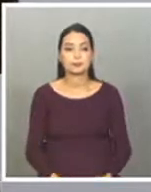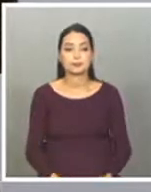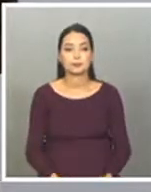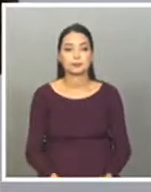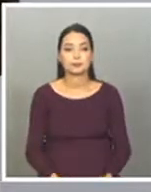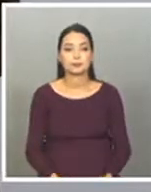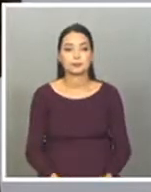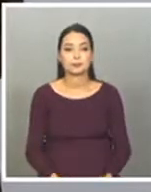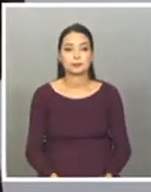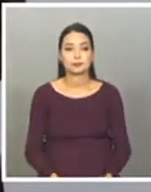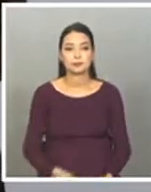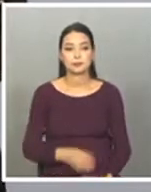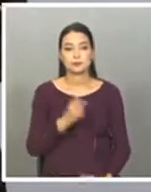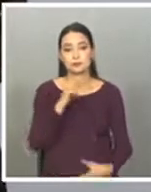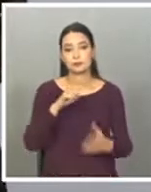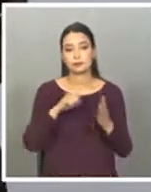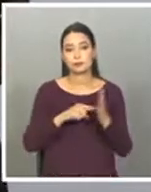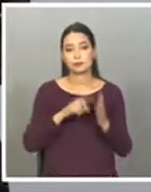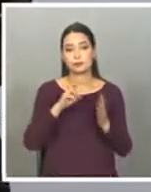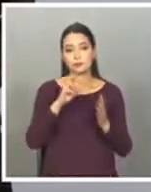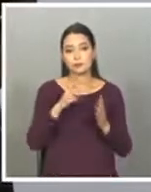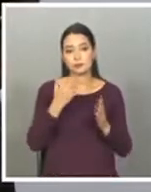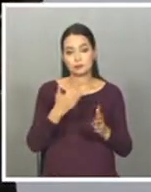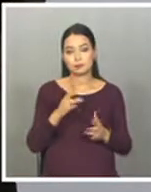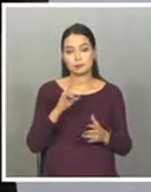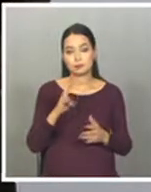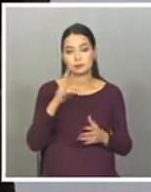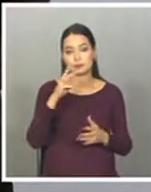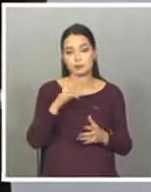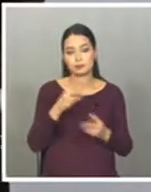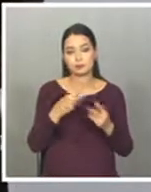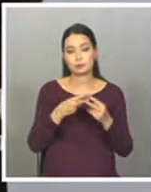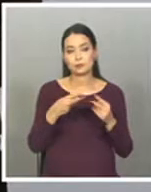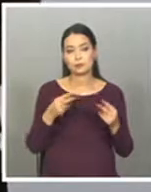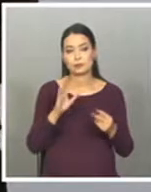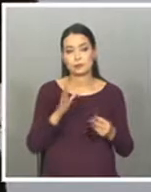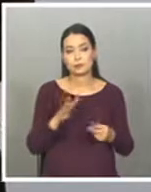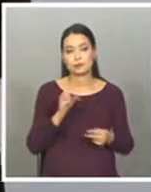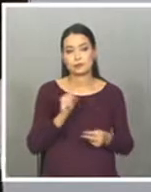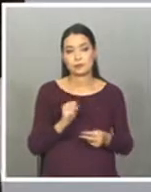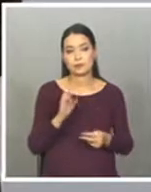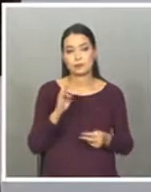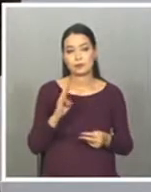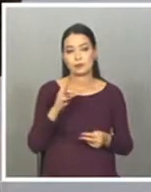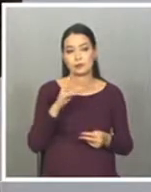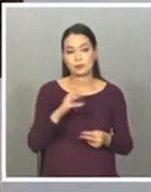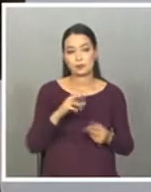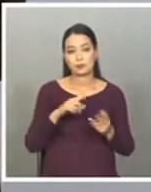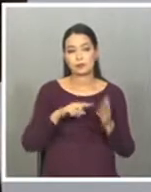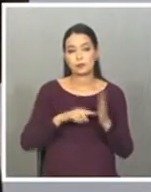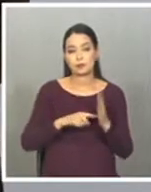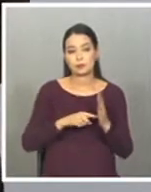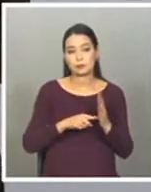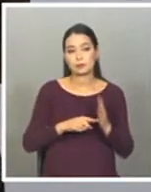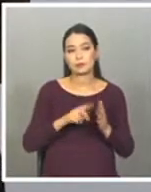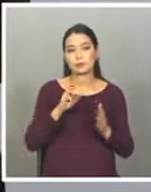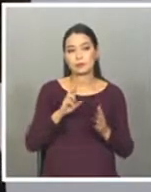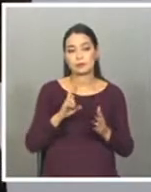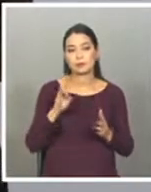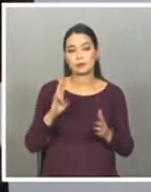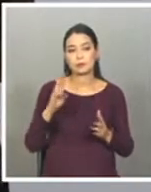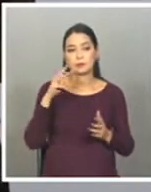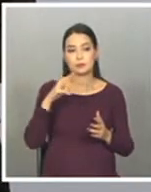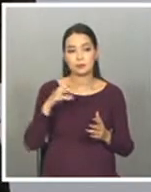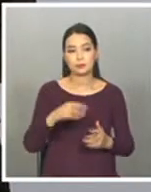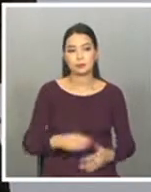А көбейтілген b-ның n-нан m дәрежесі тең болады а-ның n-нан m дәрежесі көбейтілген b-ның n-нан